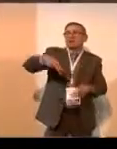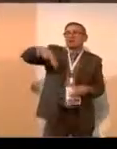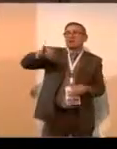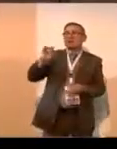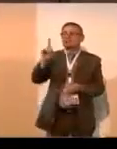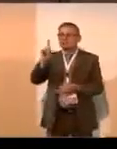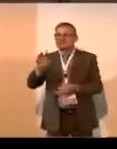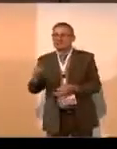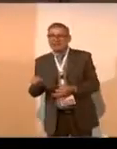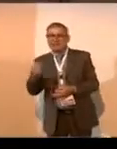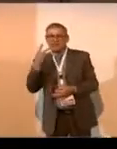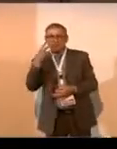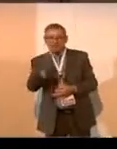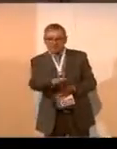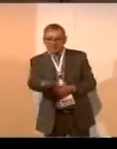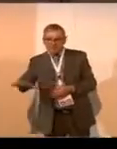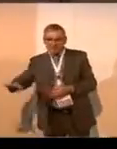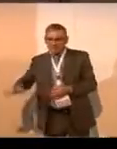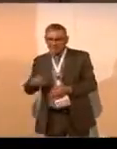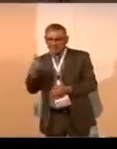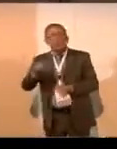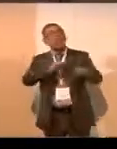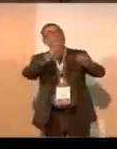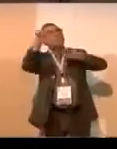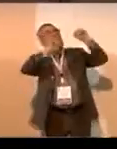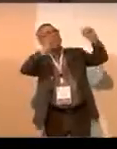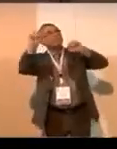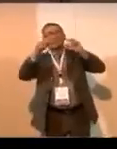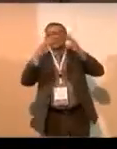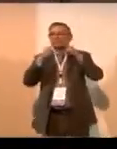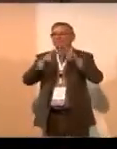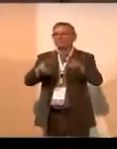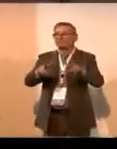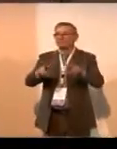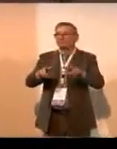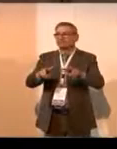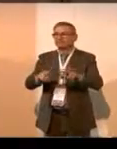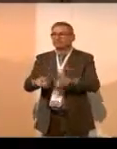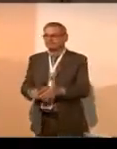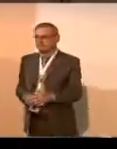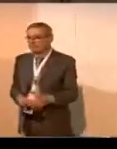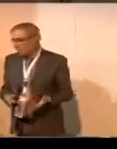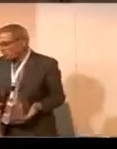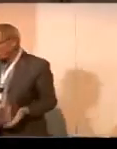porti i bambini a vedere i fuochi artificiali, nei luoghi